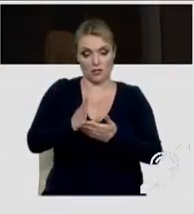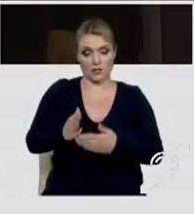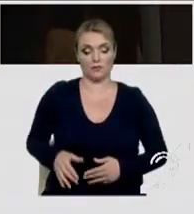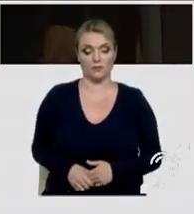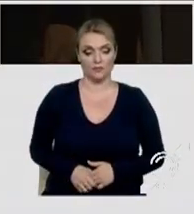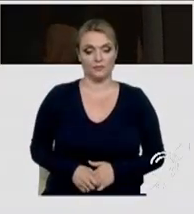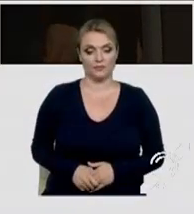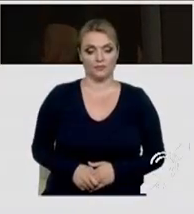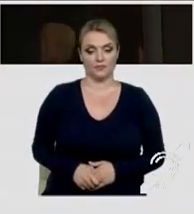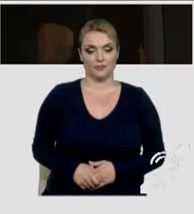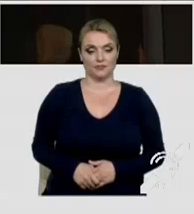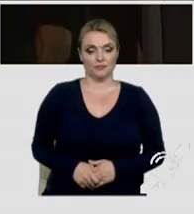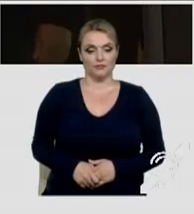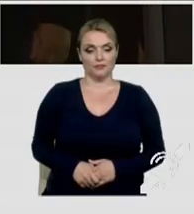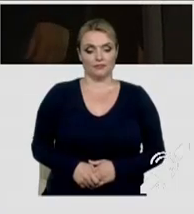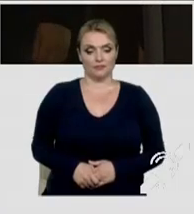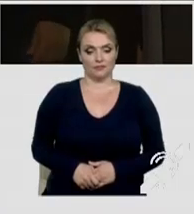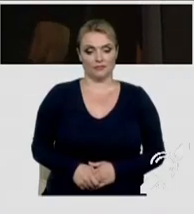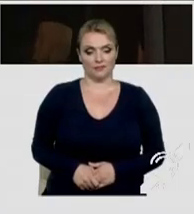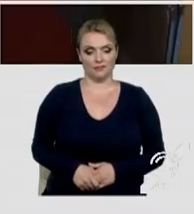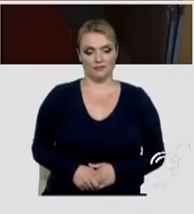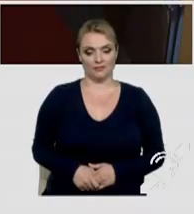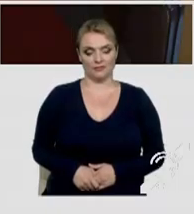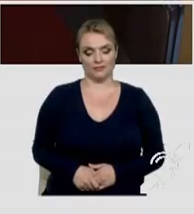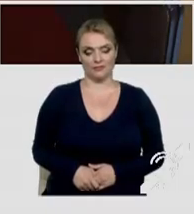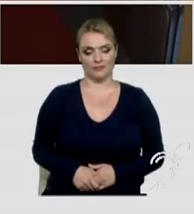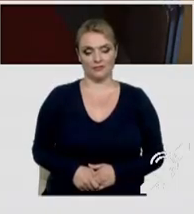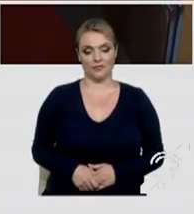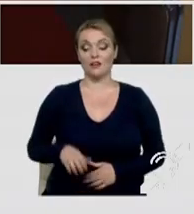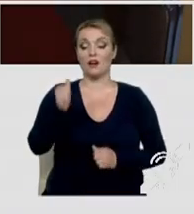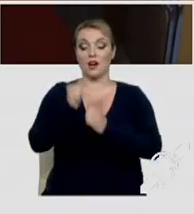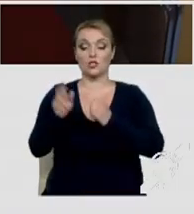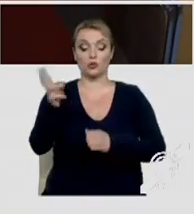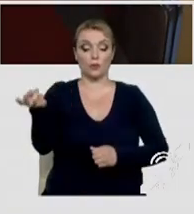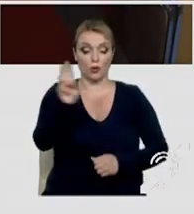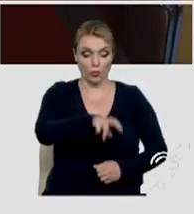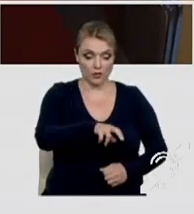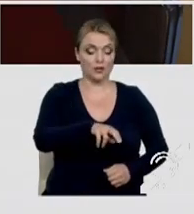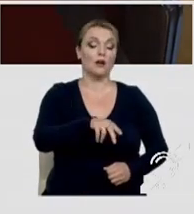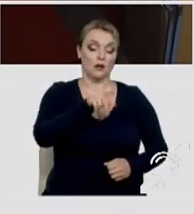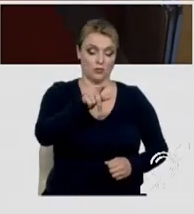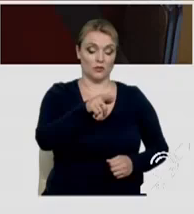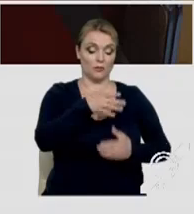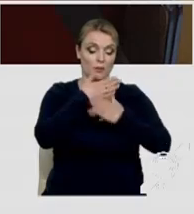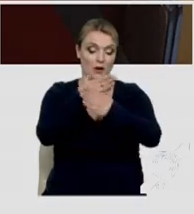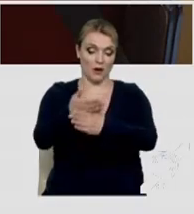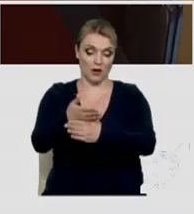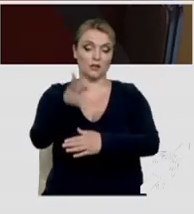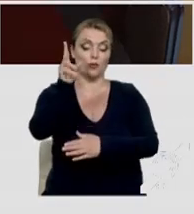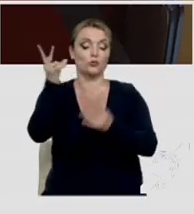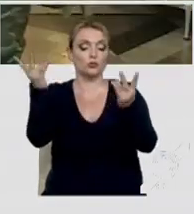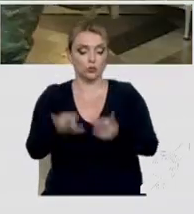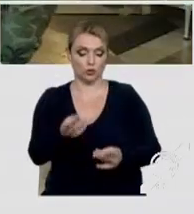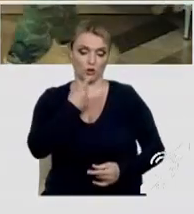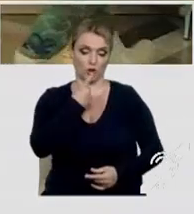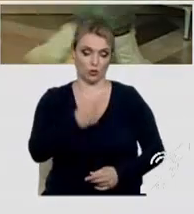ajută la o altă persoană care are nevoie de acest sânge. Este foarte benefic și pentru persoana care